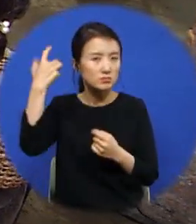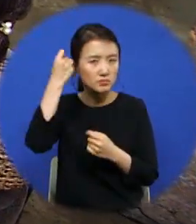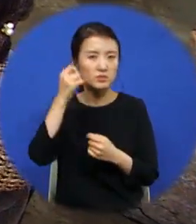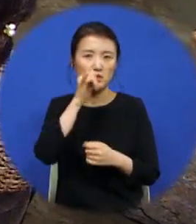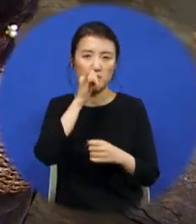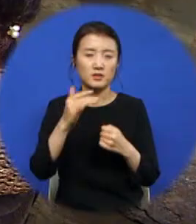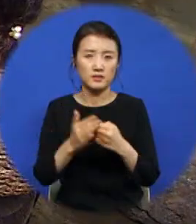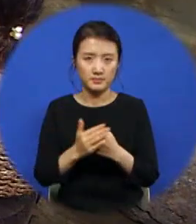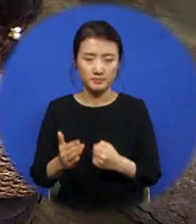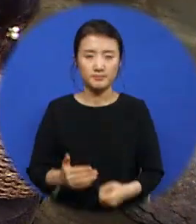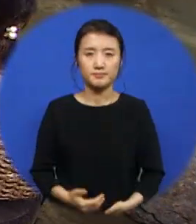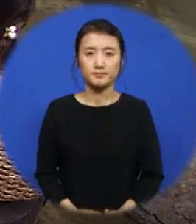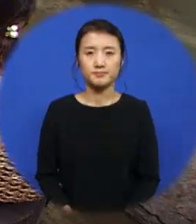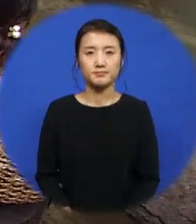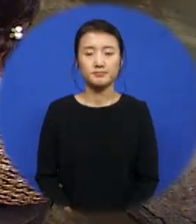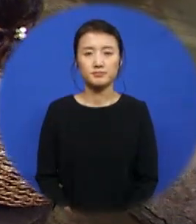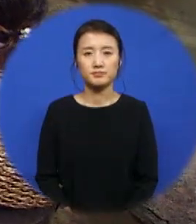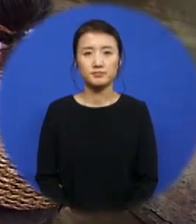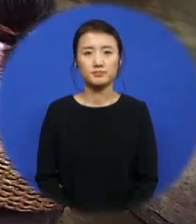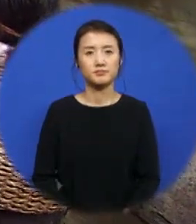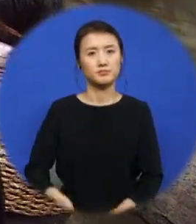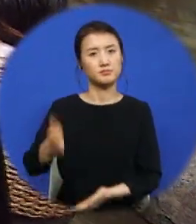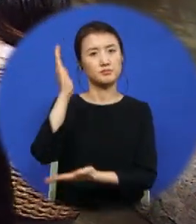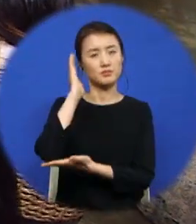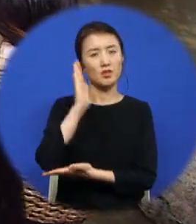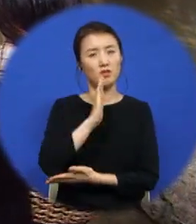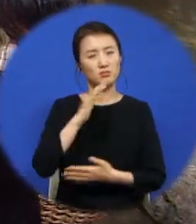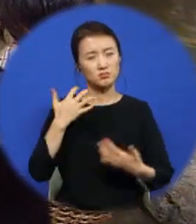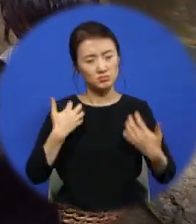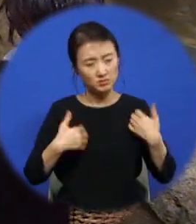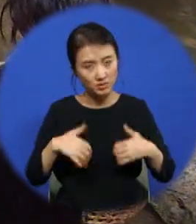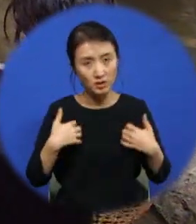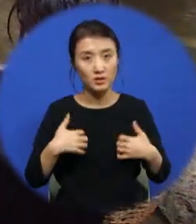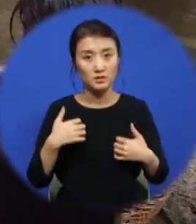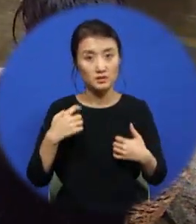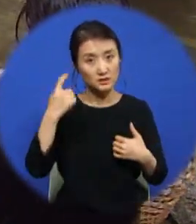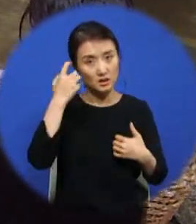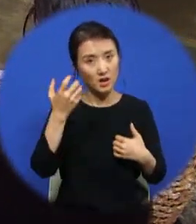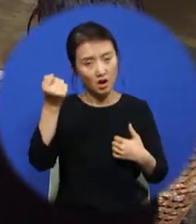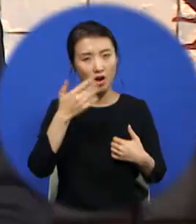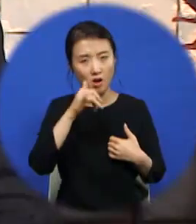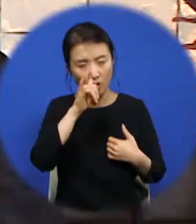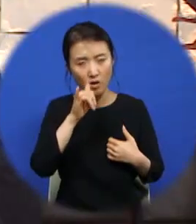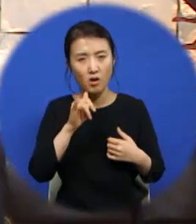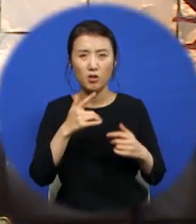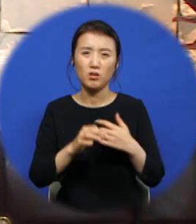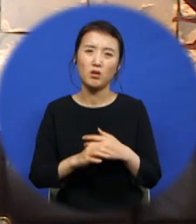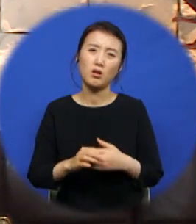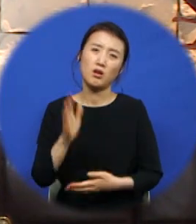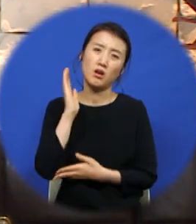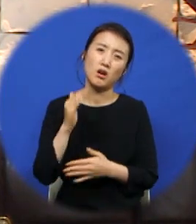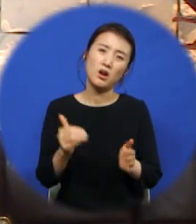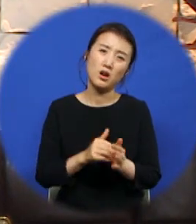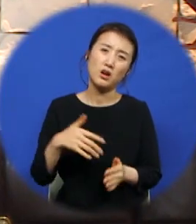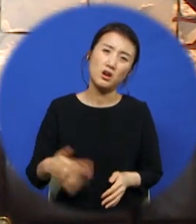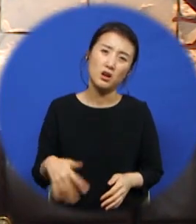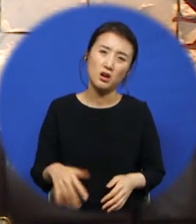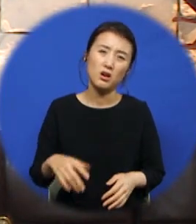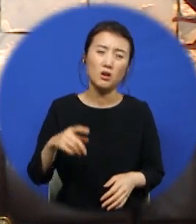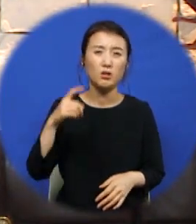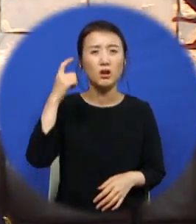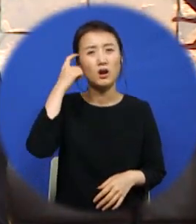들으시면서 다 강의와 진짜 재밋다 이렇게 생각하실 수도 있고 화제 강의와 안 끝난 야